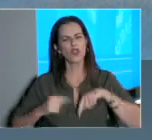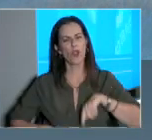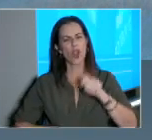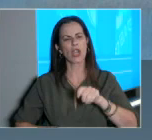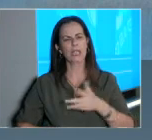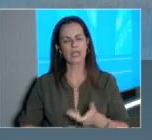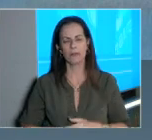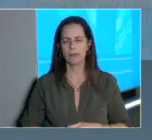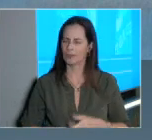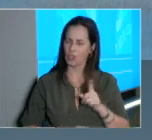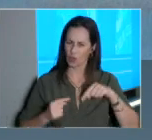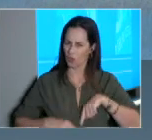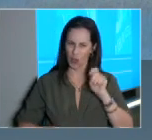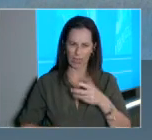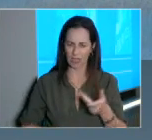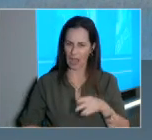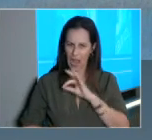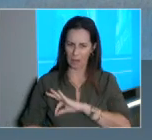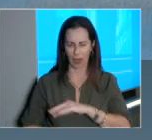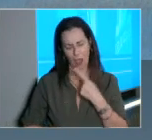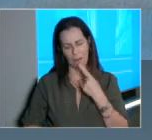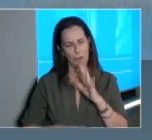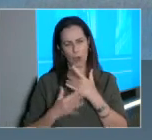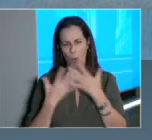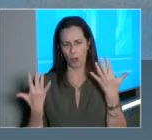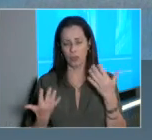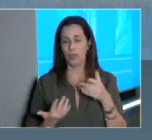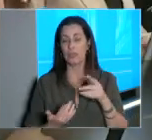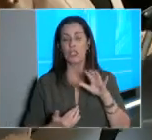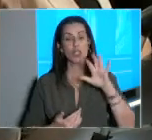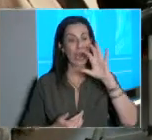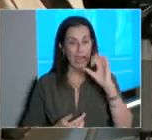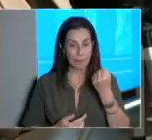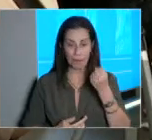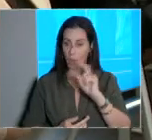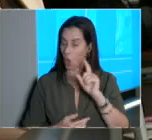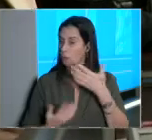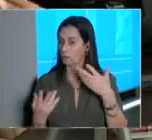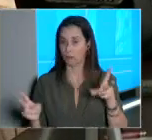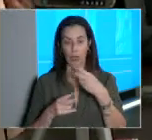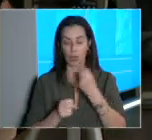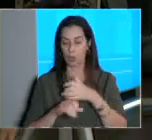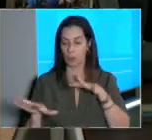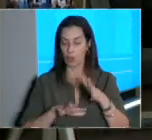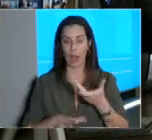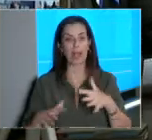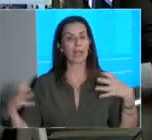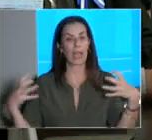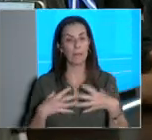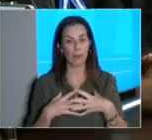אדלשטיין? זה לא רק יולי אדלשטיין. ליברמן אמר בצורה ברורה שבמידה ולא תתאפשר ממשלת חירום